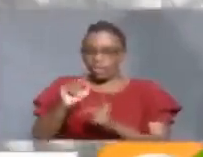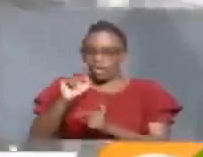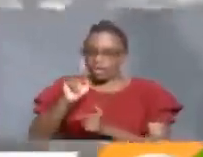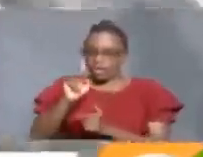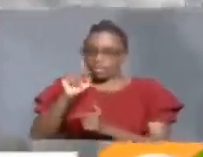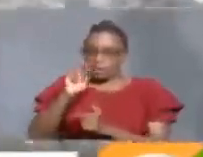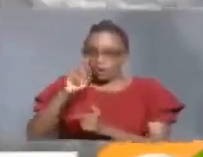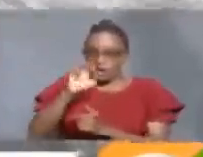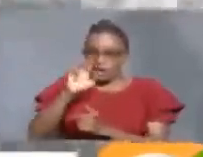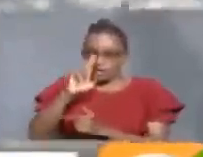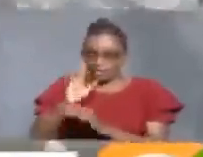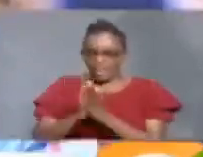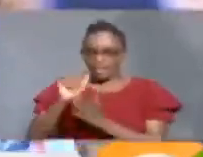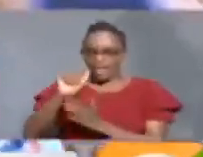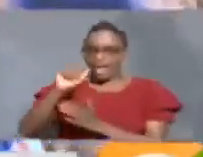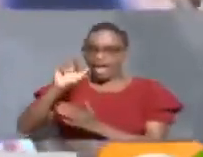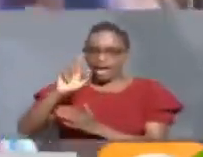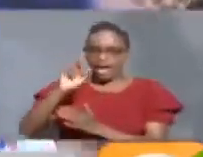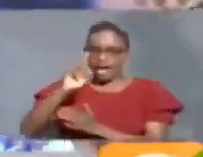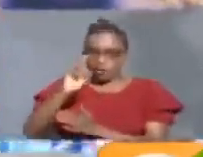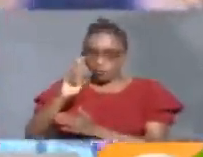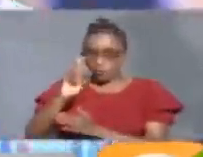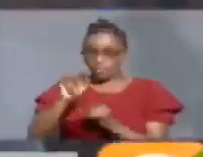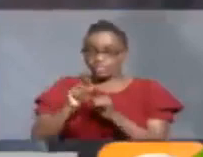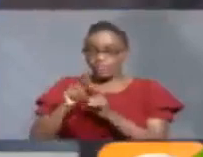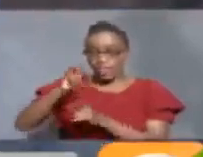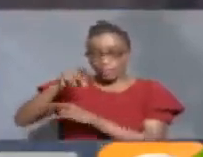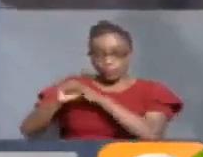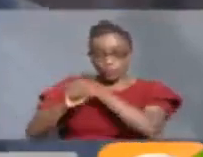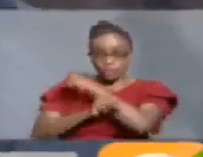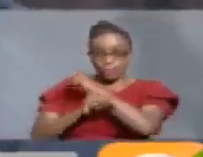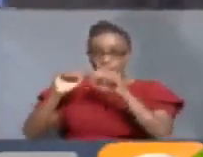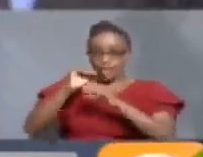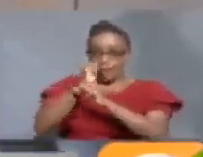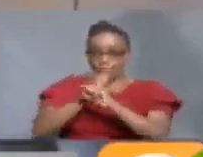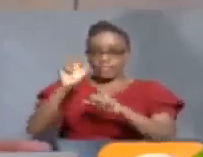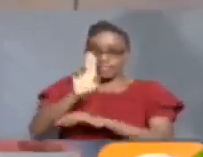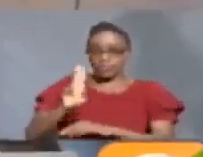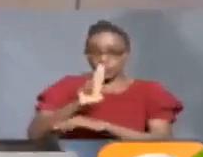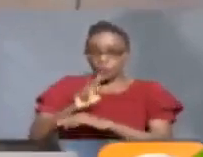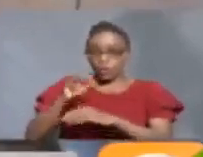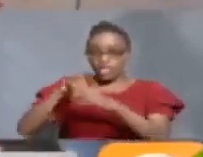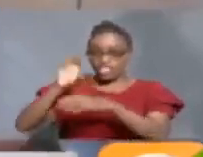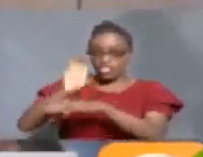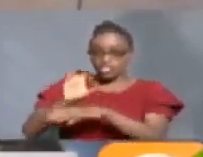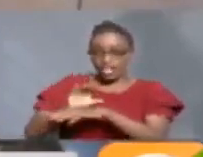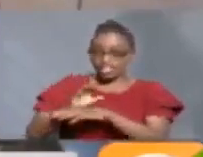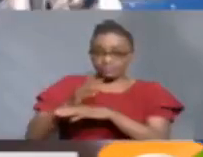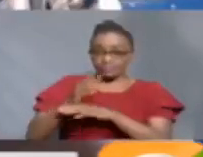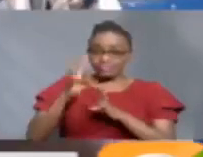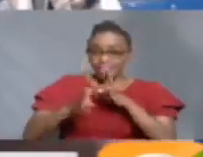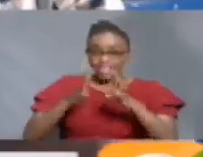Arror imekuwa donda la kisiasa. Wabunge wanaomuunga mkono Rais Uhuru Kenyatta kiwa kanisa la Kasarani